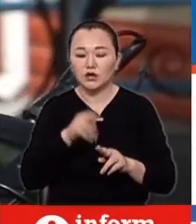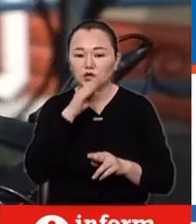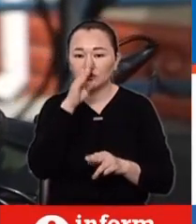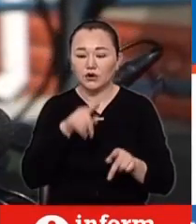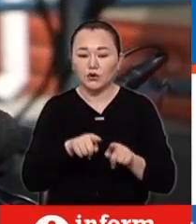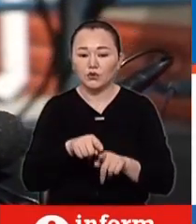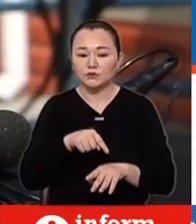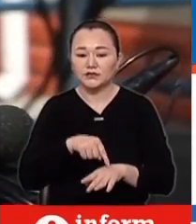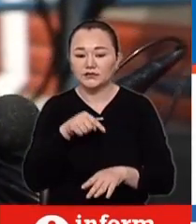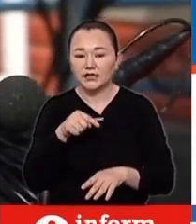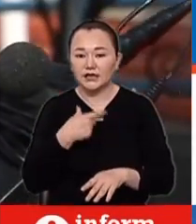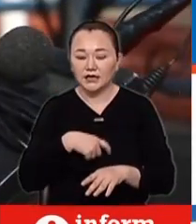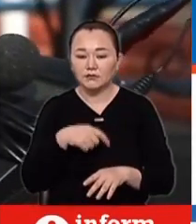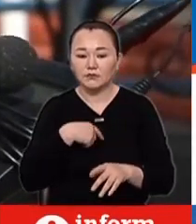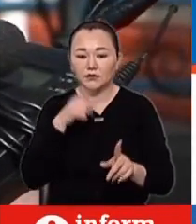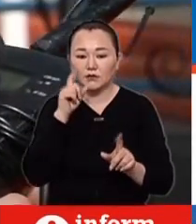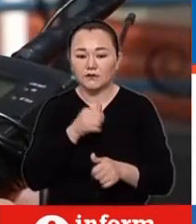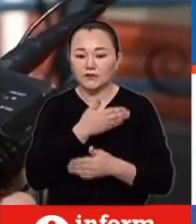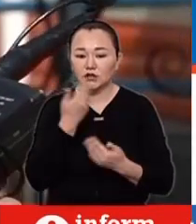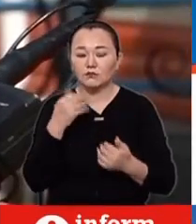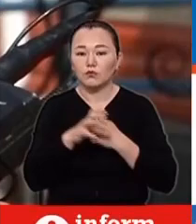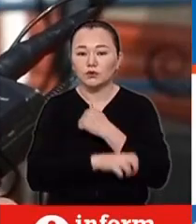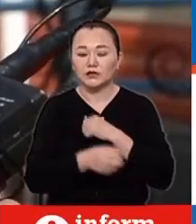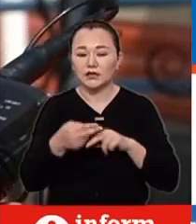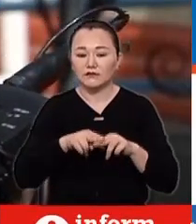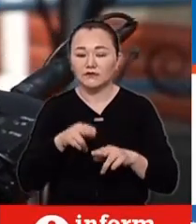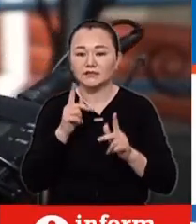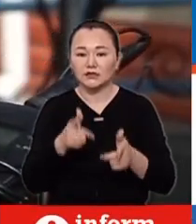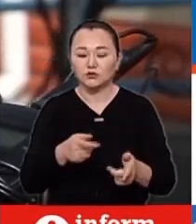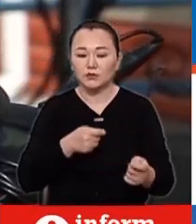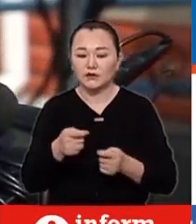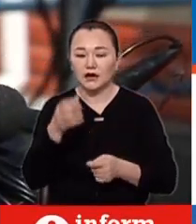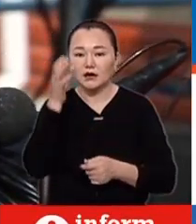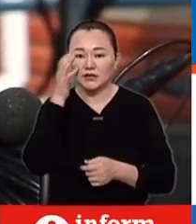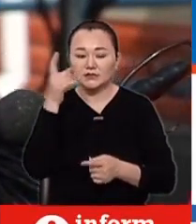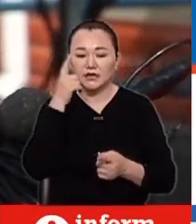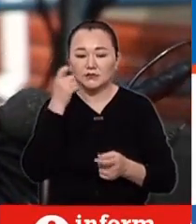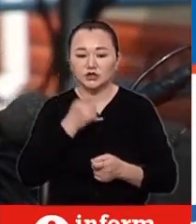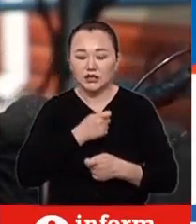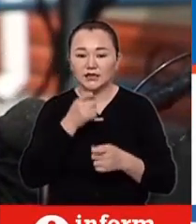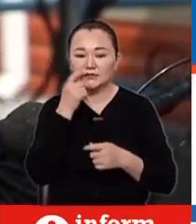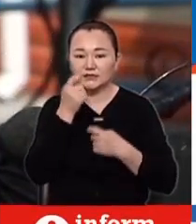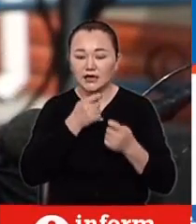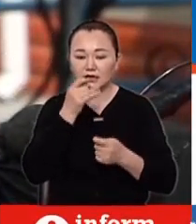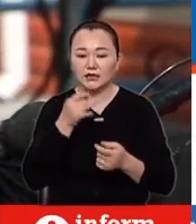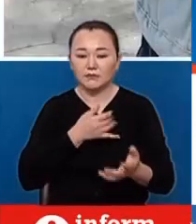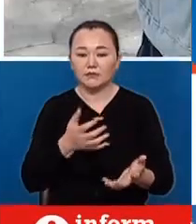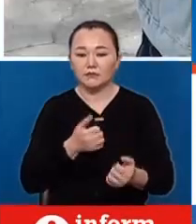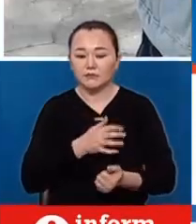таком состоянии. Мы не имеем права. После этого мне с областного управления образования сообщили детали, и мы